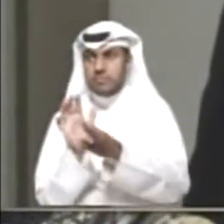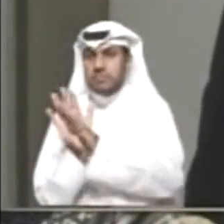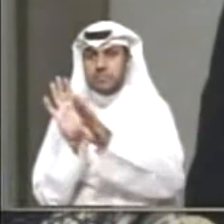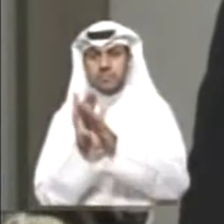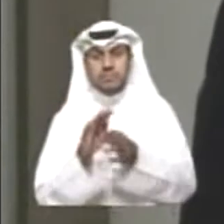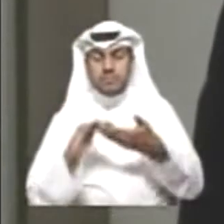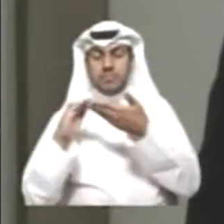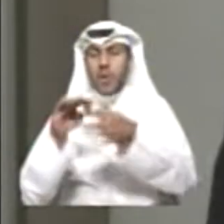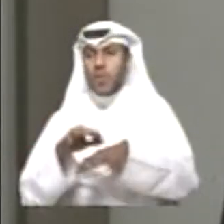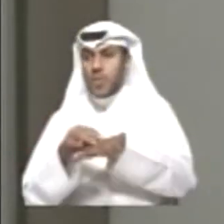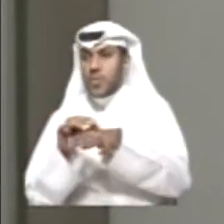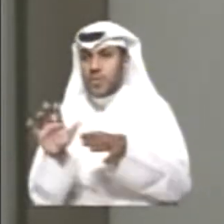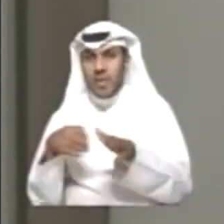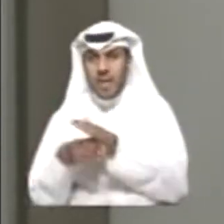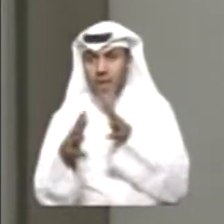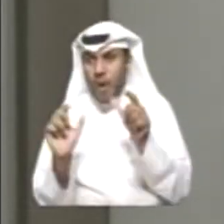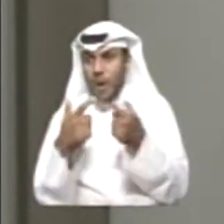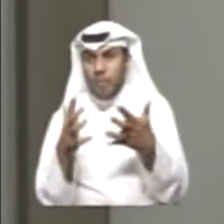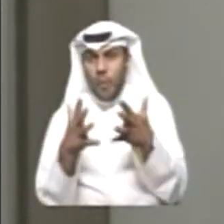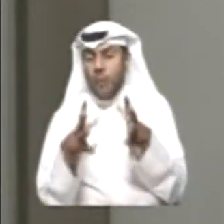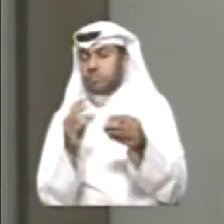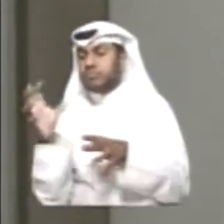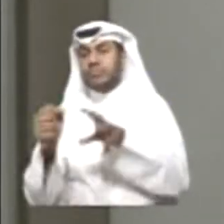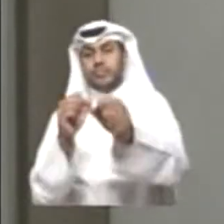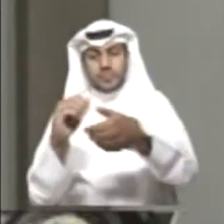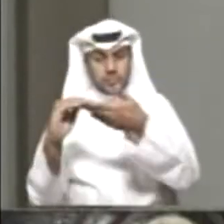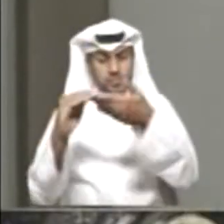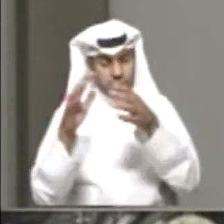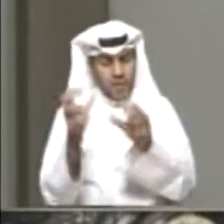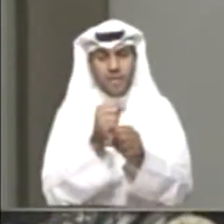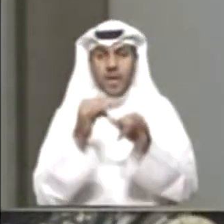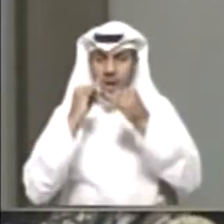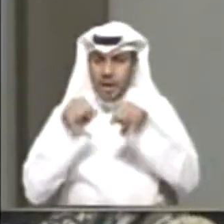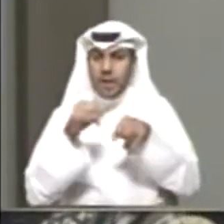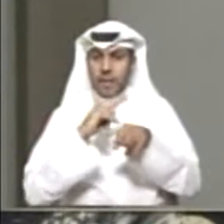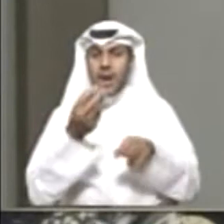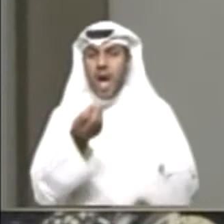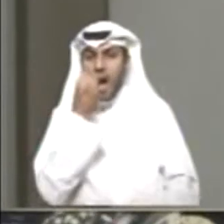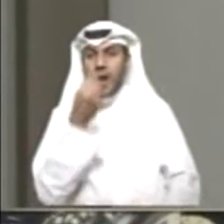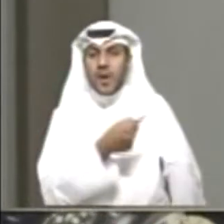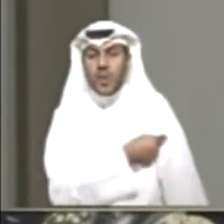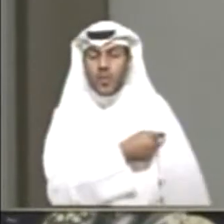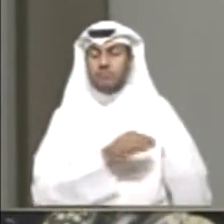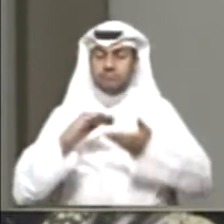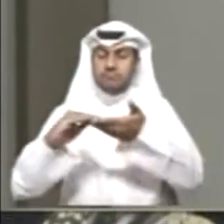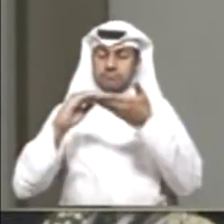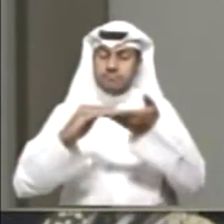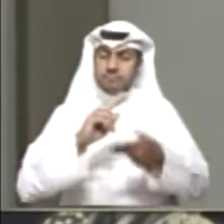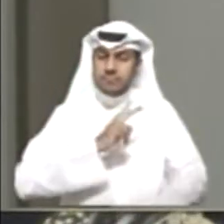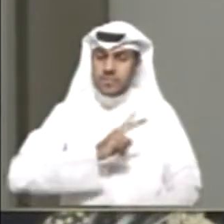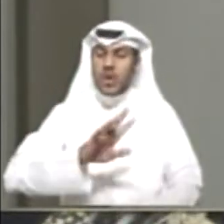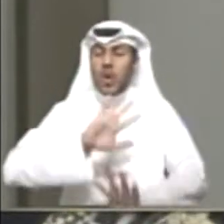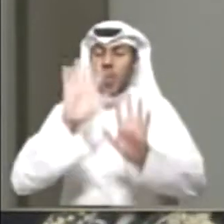الأزمات الإنسانية وفي حالات الطوارئ التي لا حصر لها، وذلك من خلال دعم